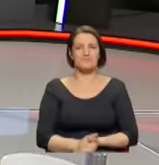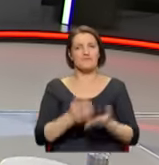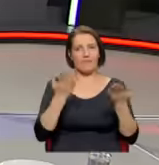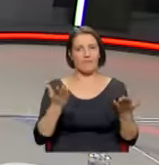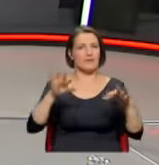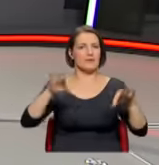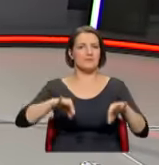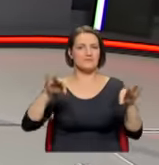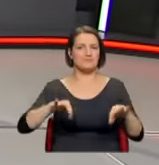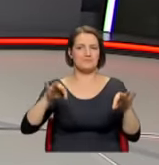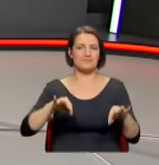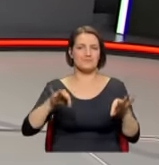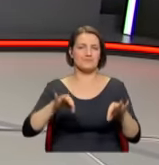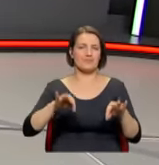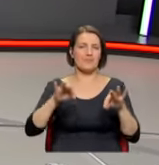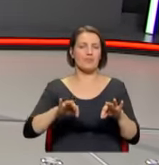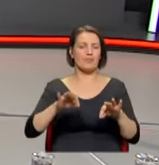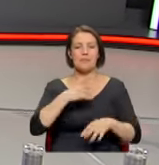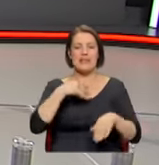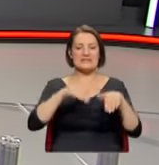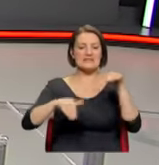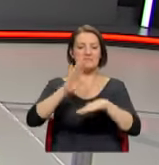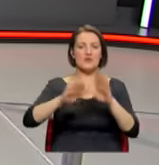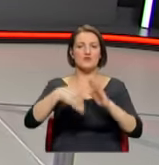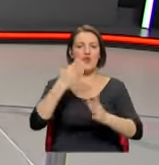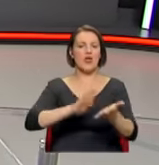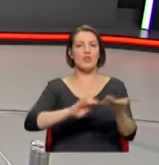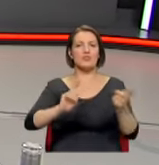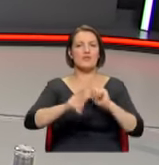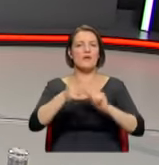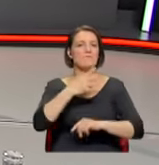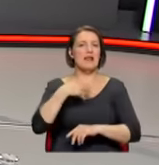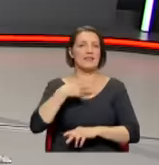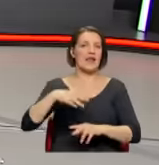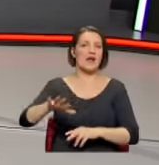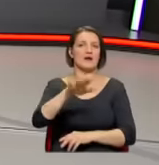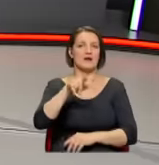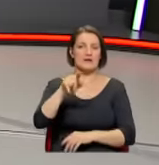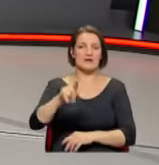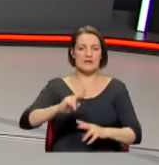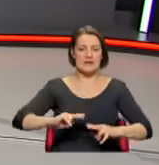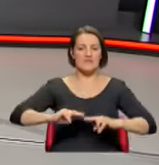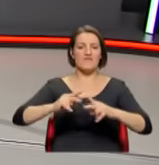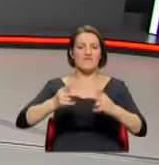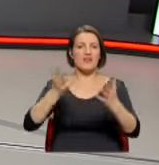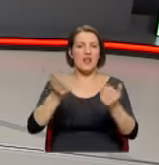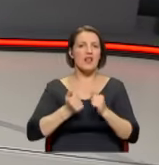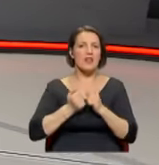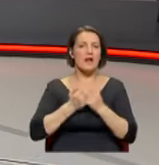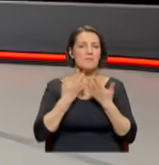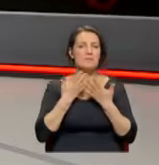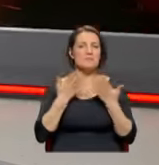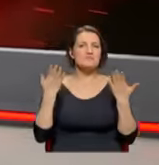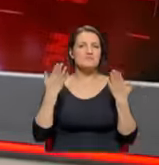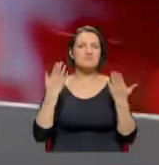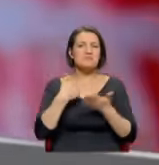Evet, şimdi gelelim yerel seçimlerden sonra el değiştiren belediyelere. Devralanlar enkaz devraldılar.